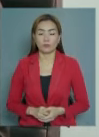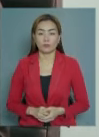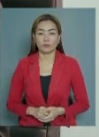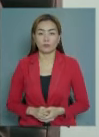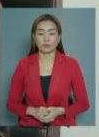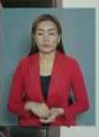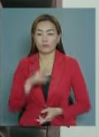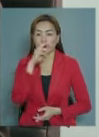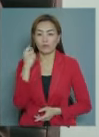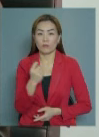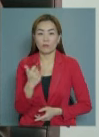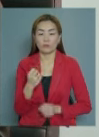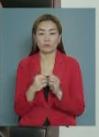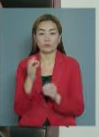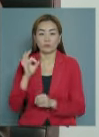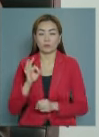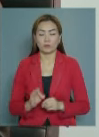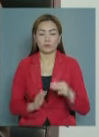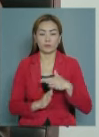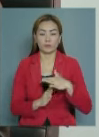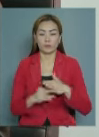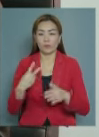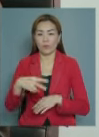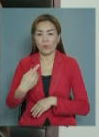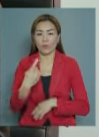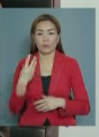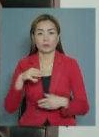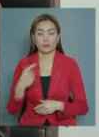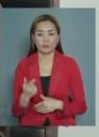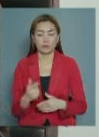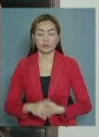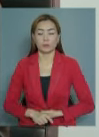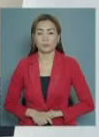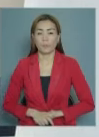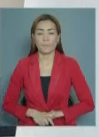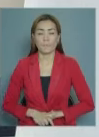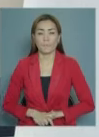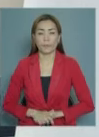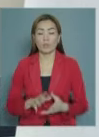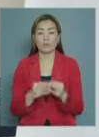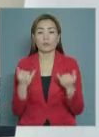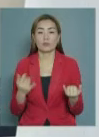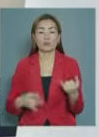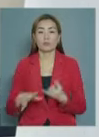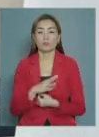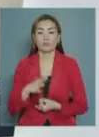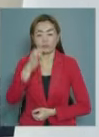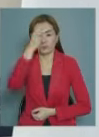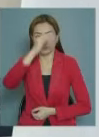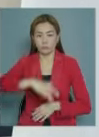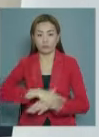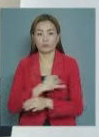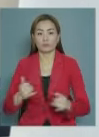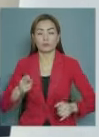ең төменгі жалақының 10%-ан аспау керек, яғни 21 теңгеден аспау керек. Сонымен қатар қазіргі таңда халық игілігі